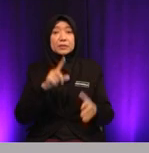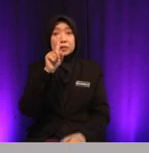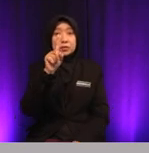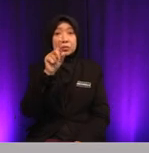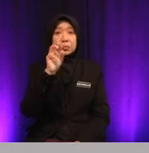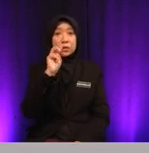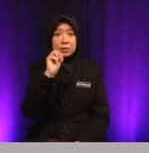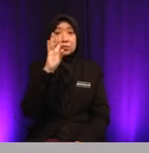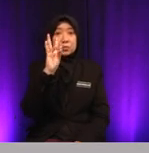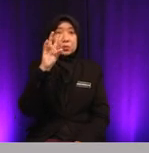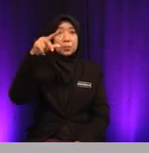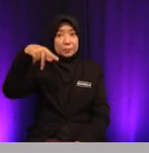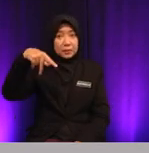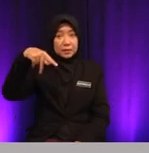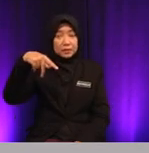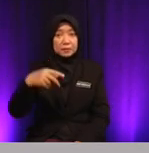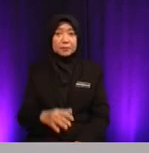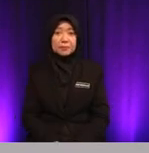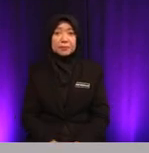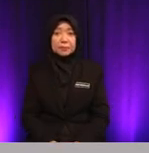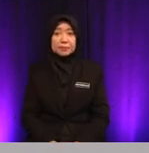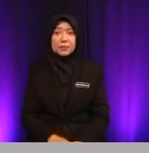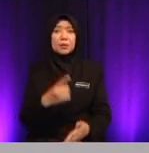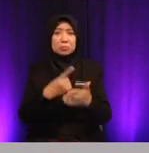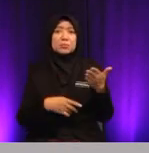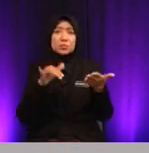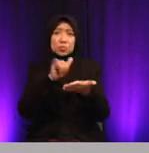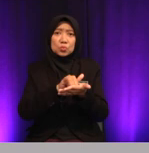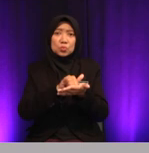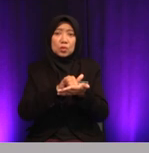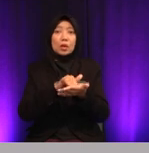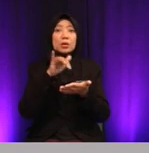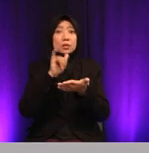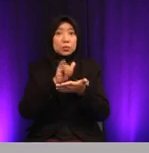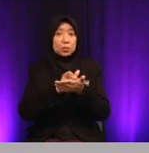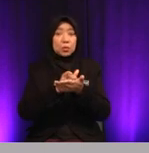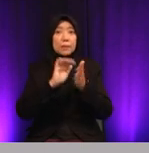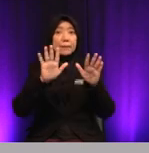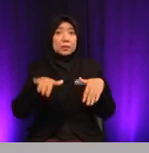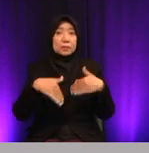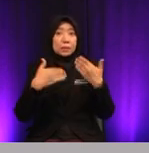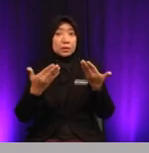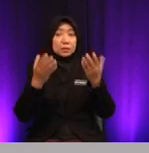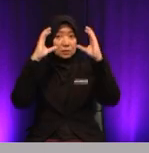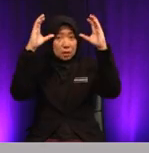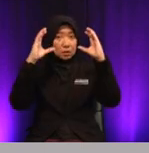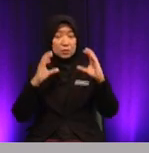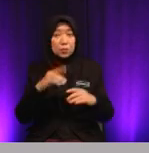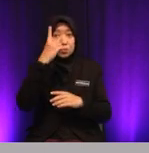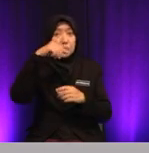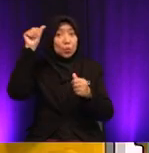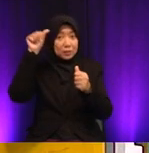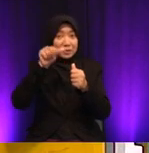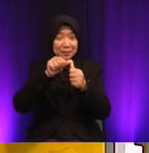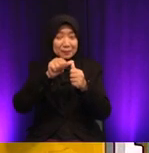m7p iya satu m7p iya apa tuh itu adalah tips bagaimana untuk mengingat Oh oke tips ini satu